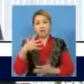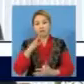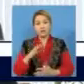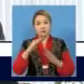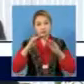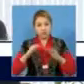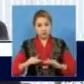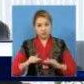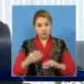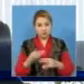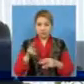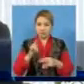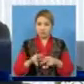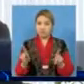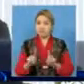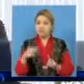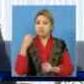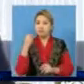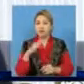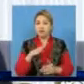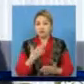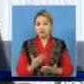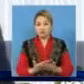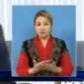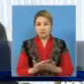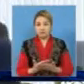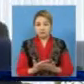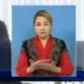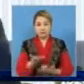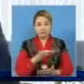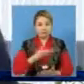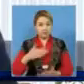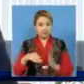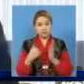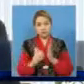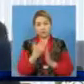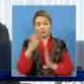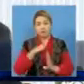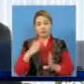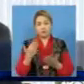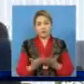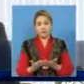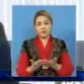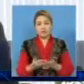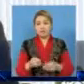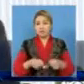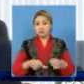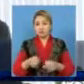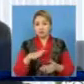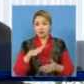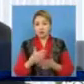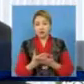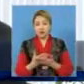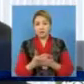төмендетілді. Бұл ненің нәтижесі? Бұл нәтиже жаңағындай біздің жоғары биліктің осы мәселеге ден қойып отқандығы,